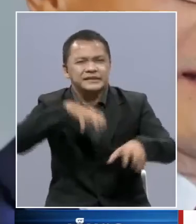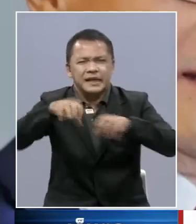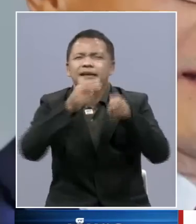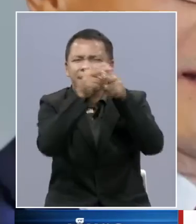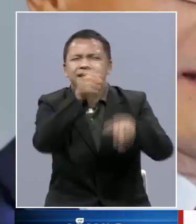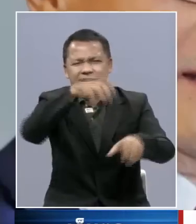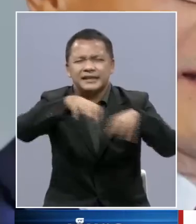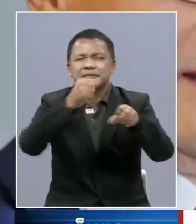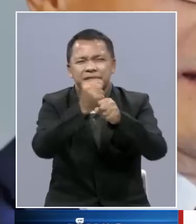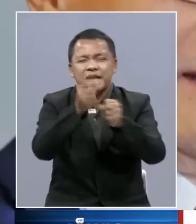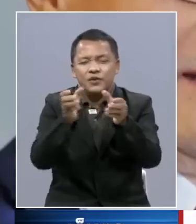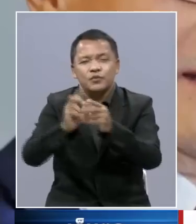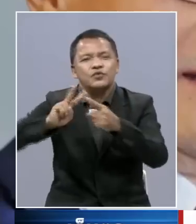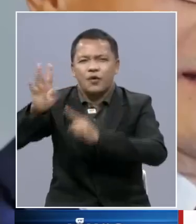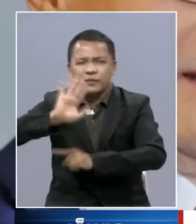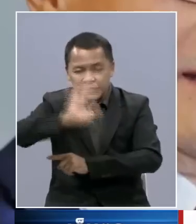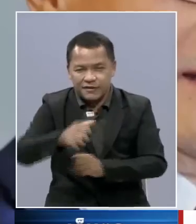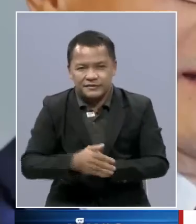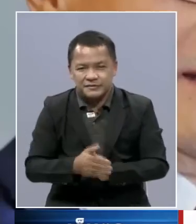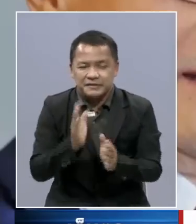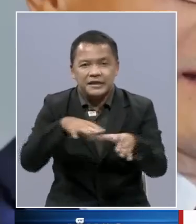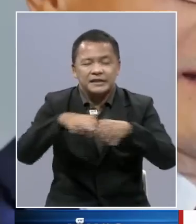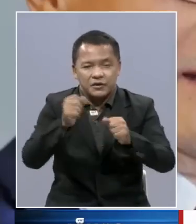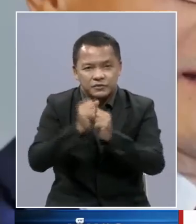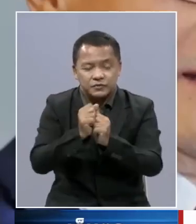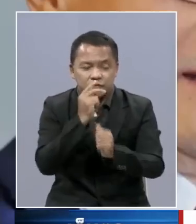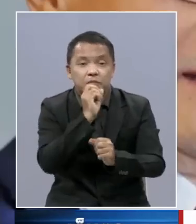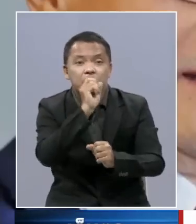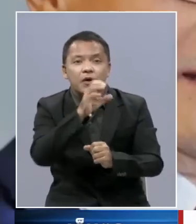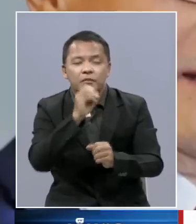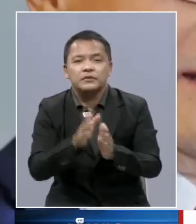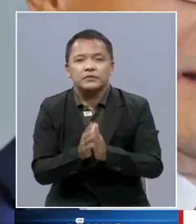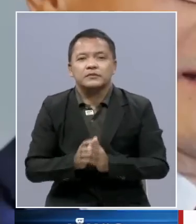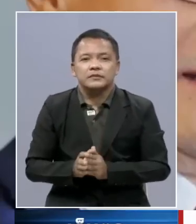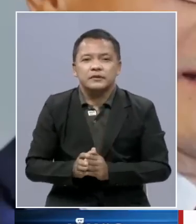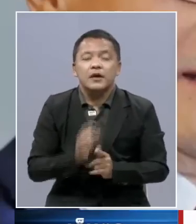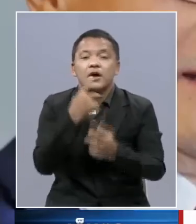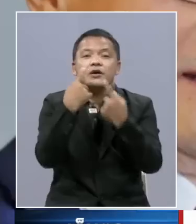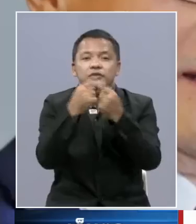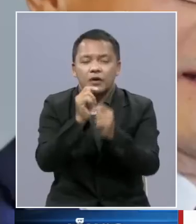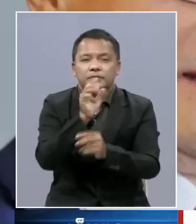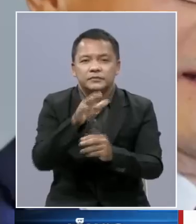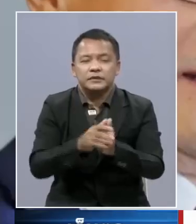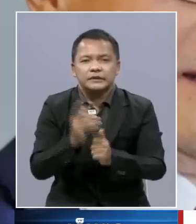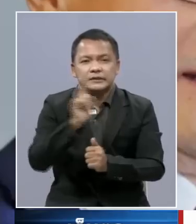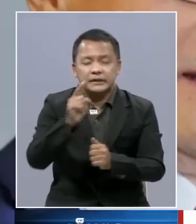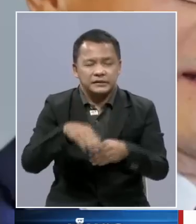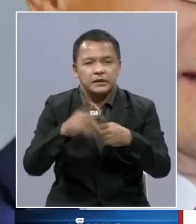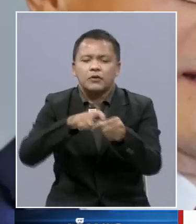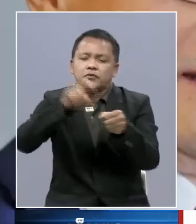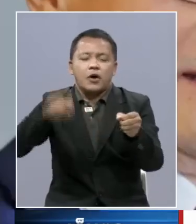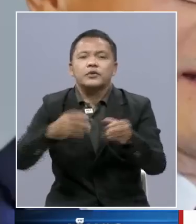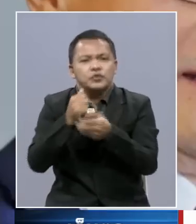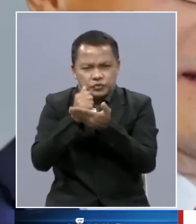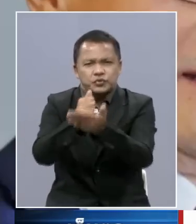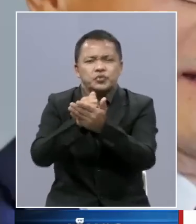ได้เองไม่ต้องถึงมือพรรคอันดับ2หรอกพอมีคนไปคอมเมนต์แบบนี้เนี่ยคุณจตุรนก็ตอบกลับนะครับยังไงก็ไม่ถอนช่ว